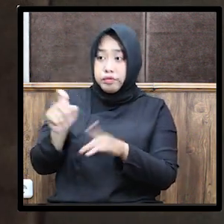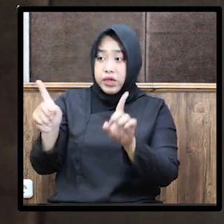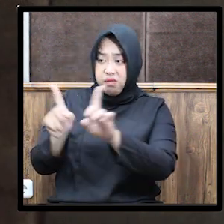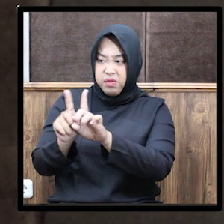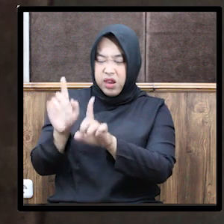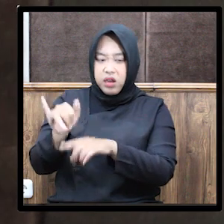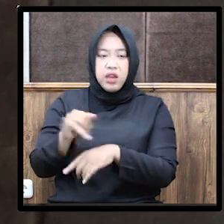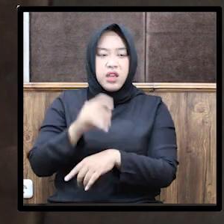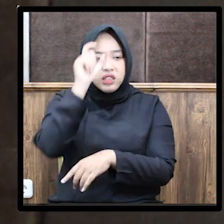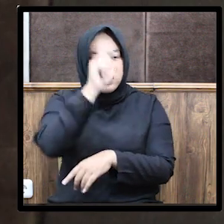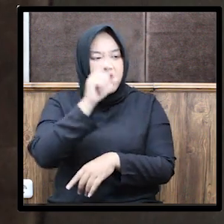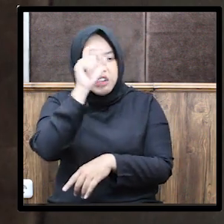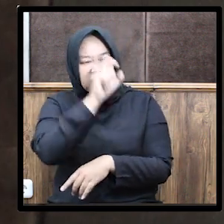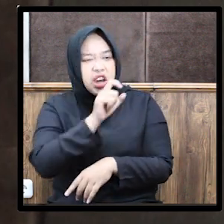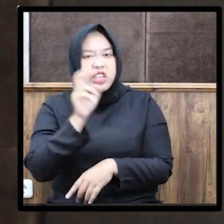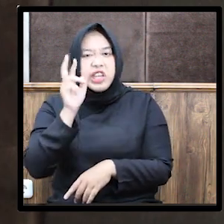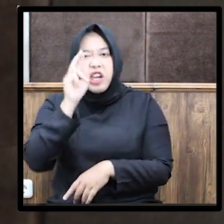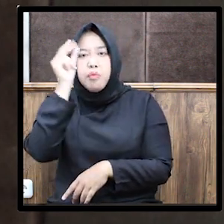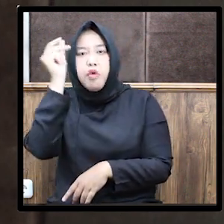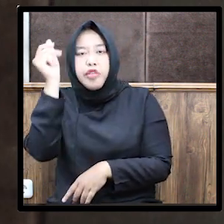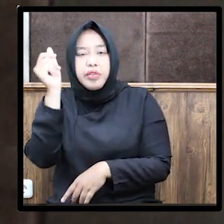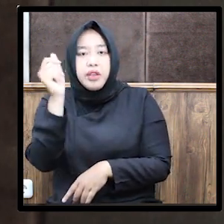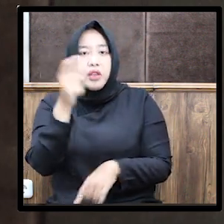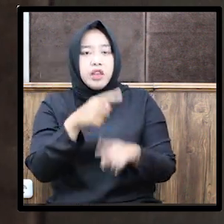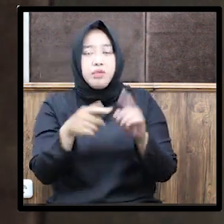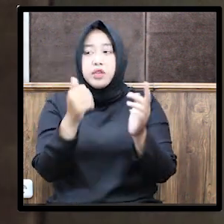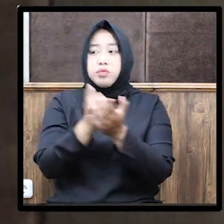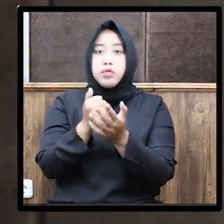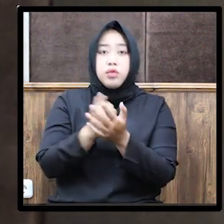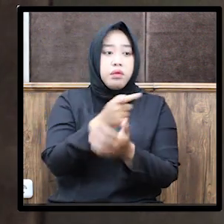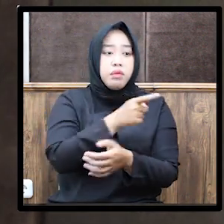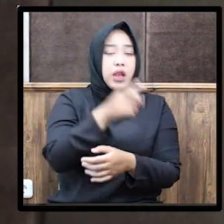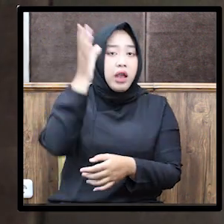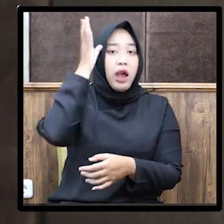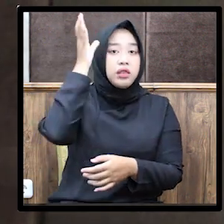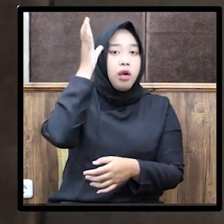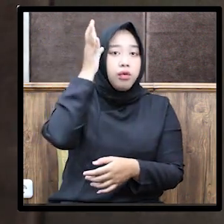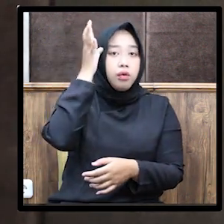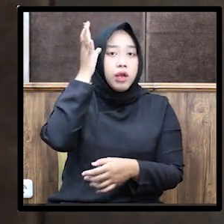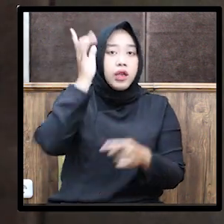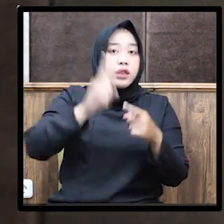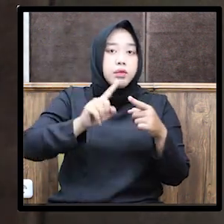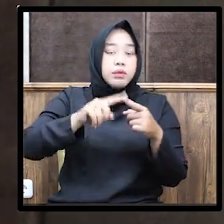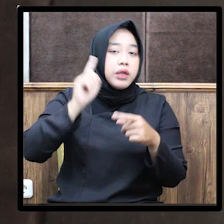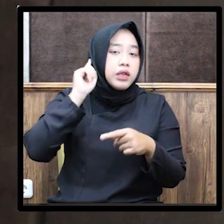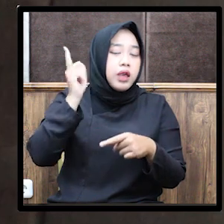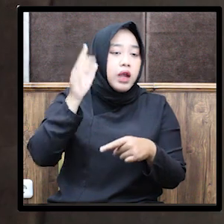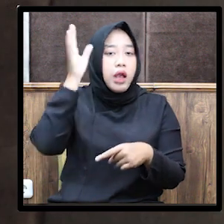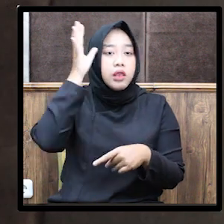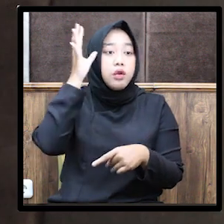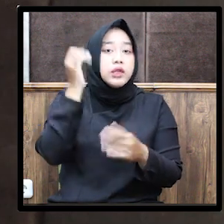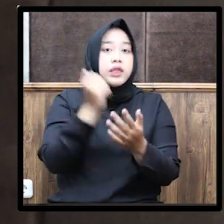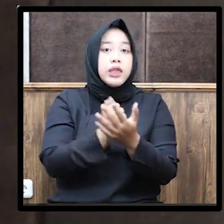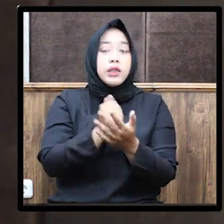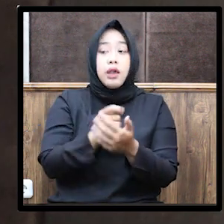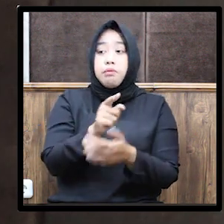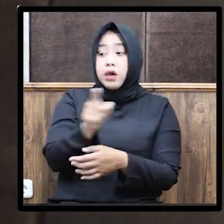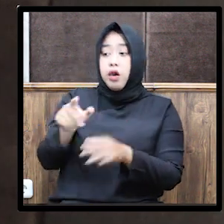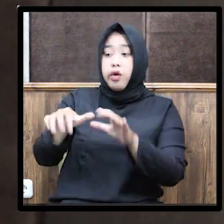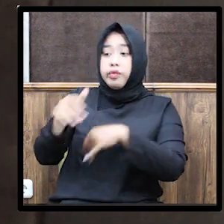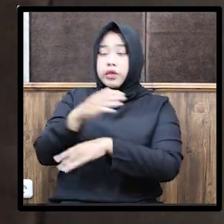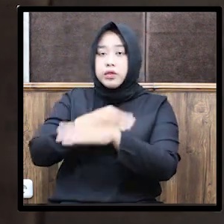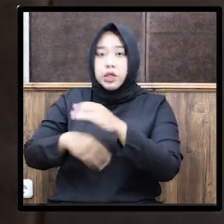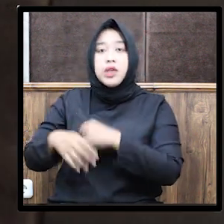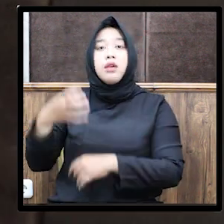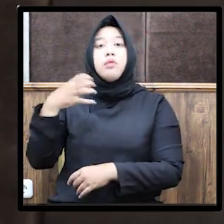sudah kamu kan butuh pendamping, repot, yuk kita dampingi. Nah, dia nggak tahu bahwa dia sebenarnya berhak untuk memilih pendamping